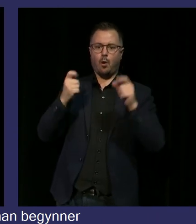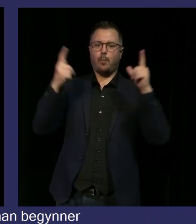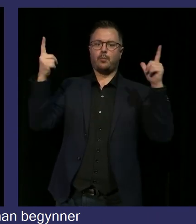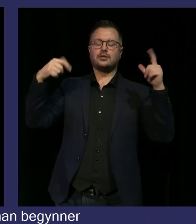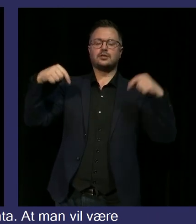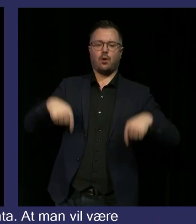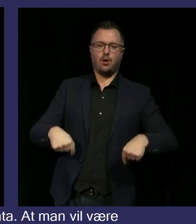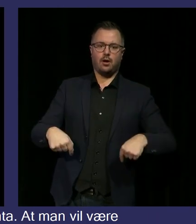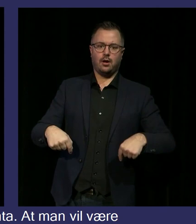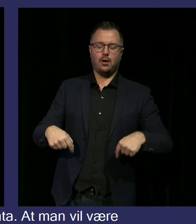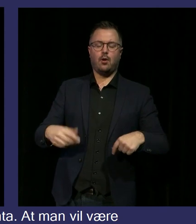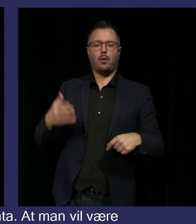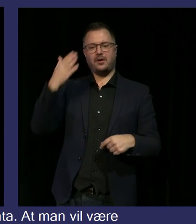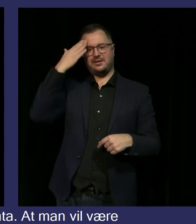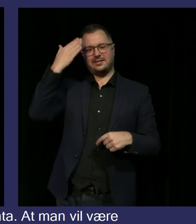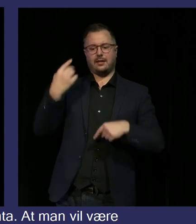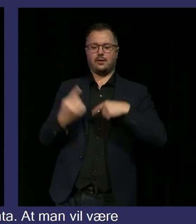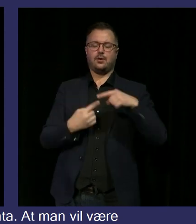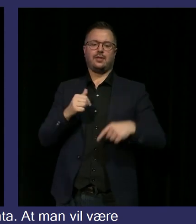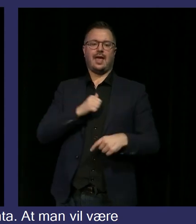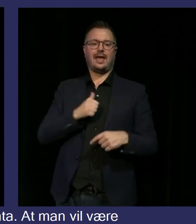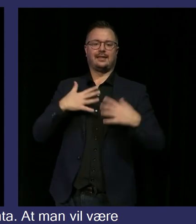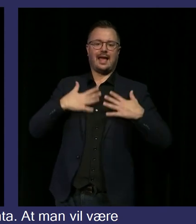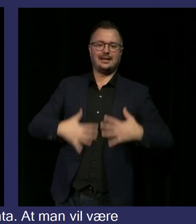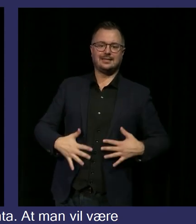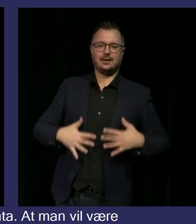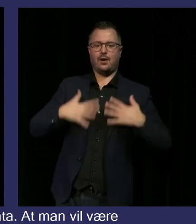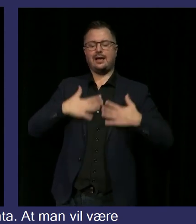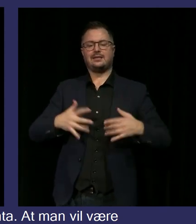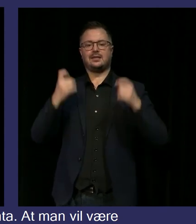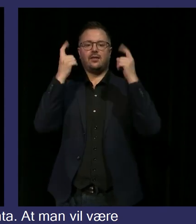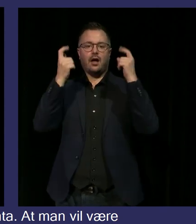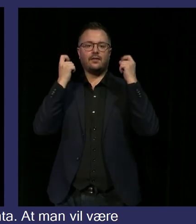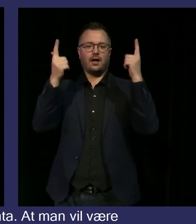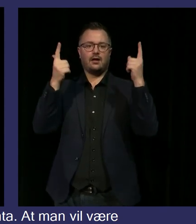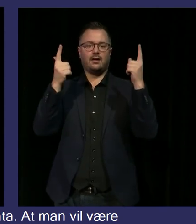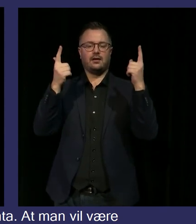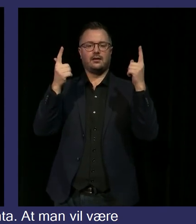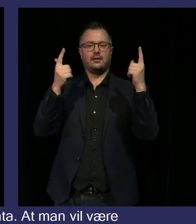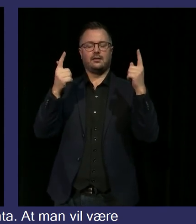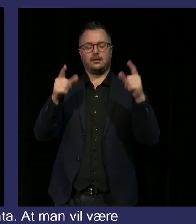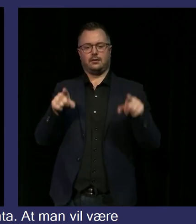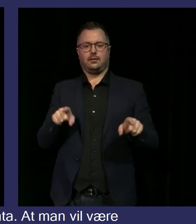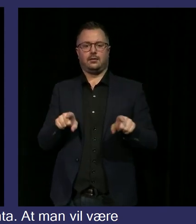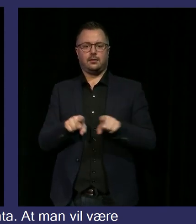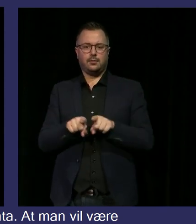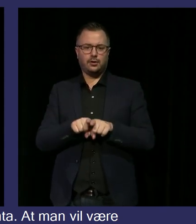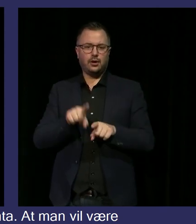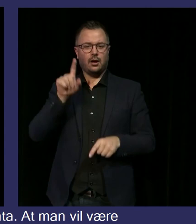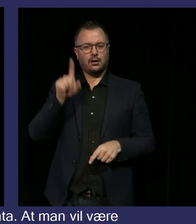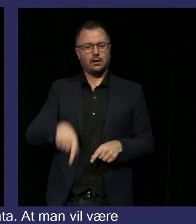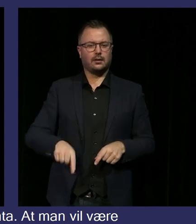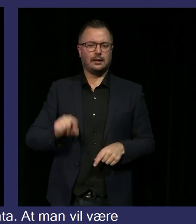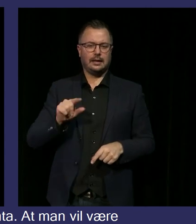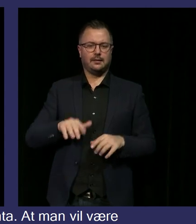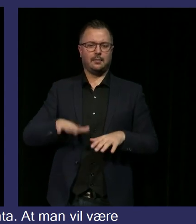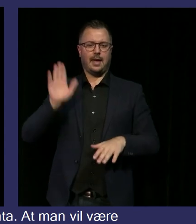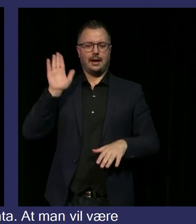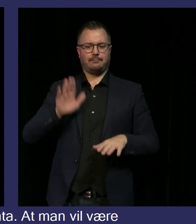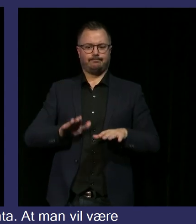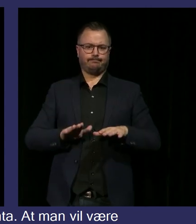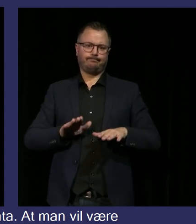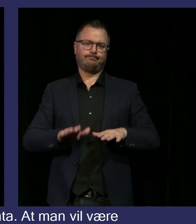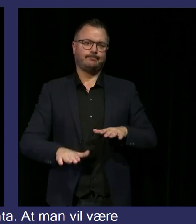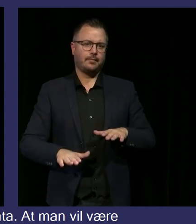mye bevissthet rundt sin egne helse og helsedata at man kommer til å være litt mer på tær tror jeg også